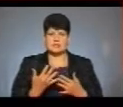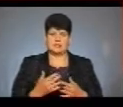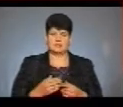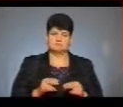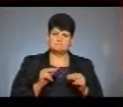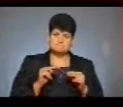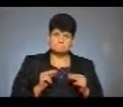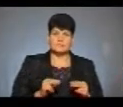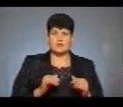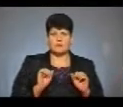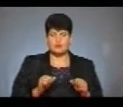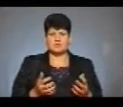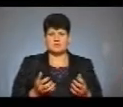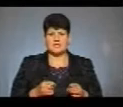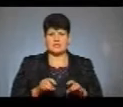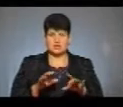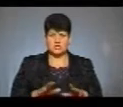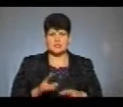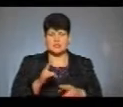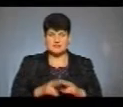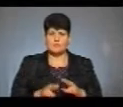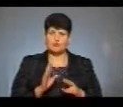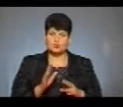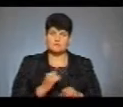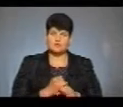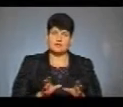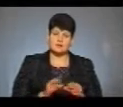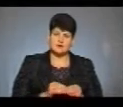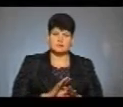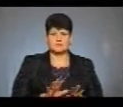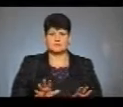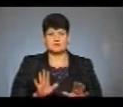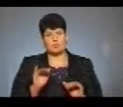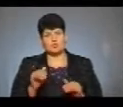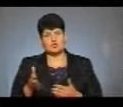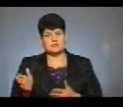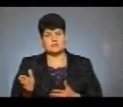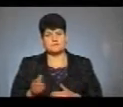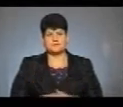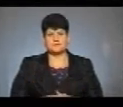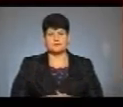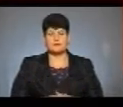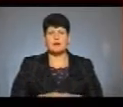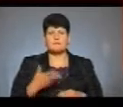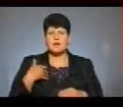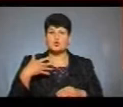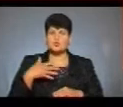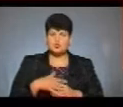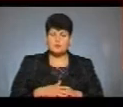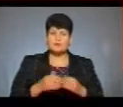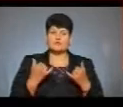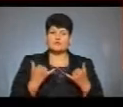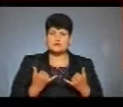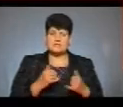сумлінний, і вже можна прийняти рішення остаточне, чи працювати з цією людиною, чи попрощатися. Тобто ми розуміємо, що